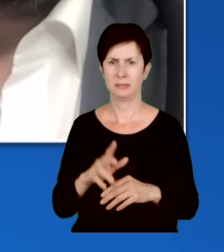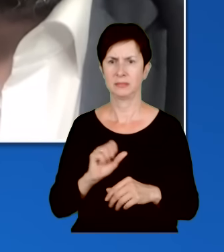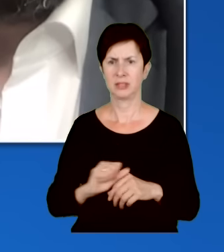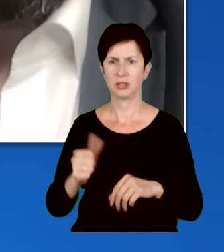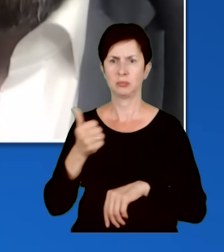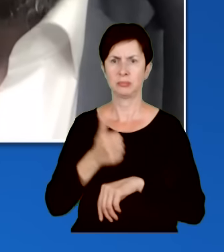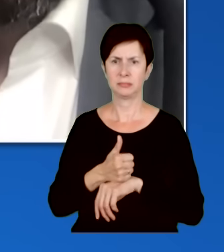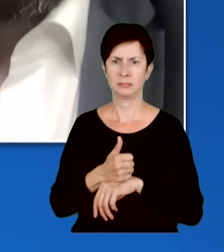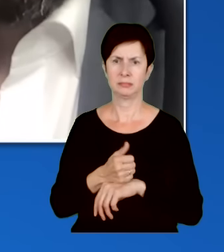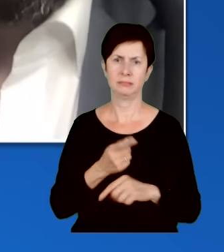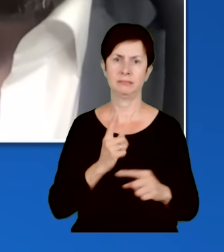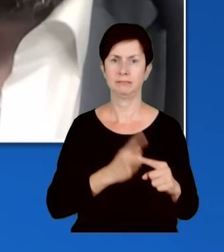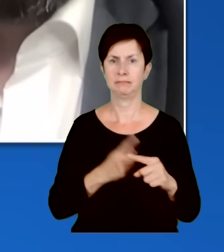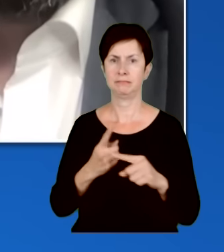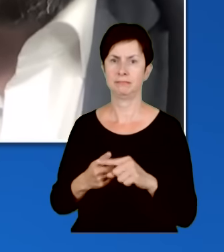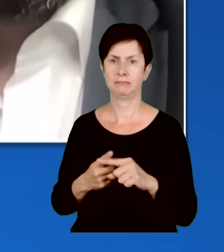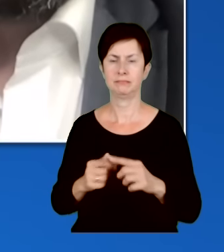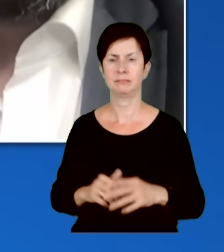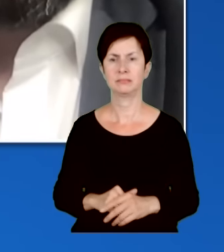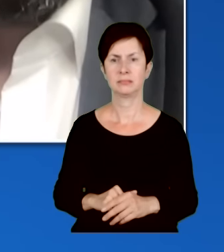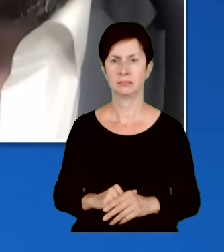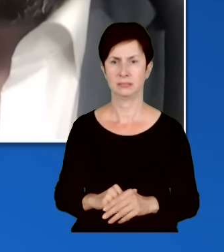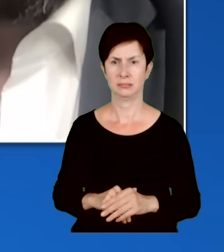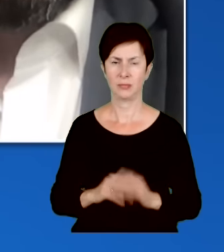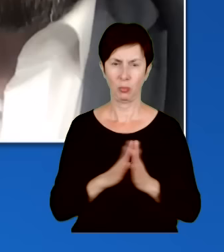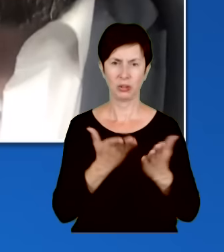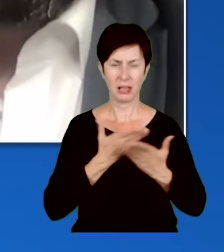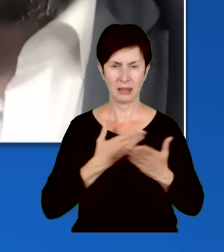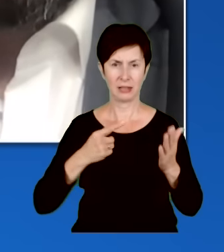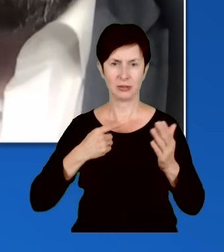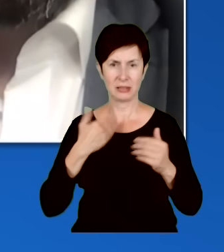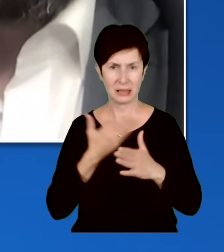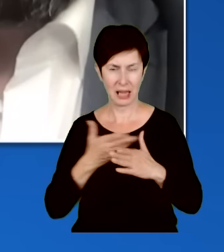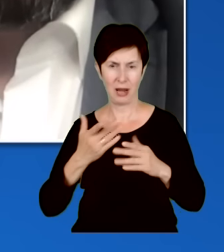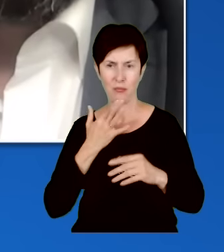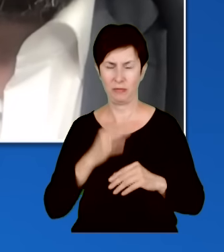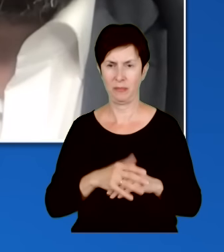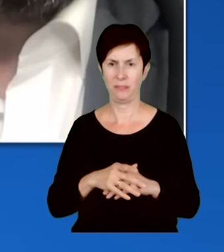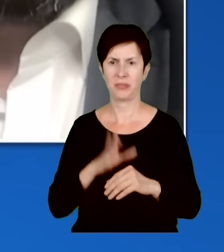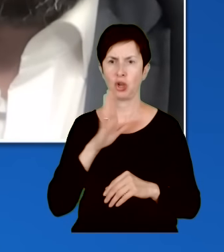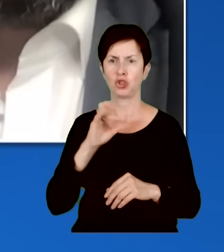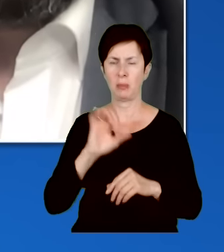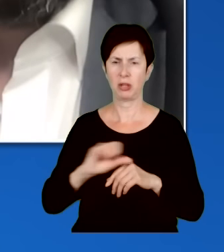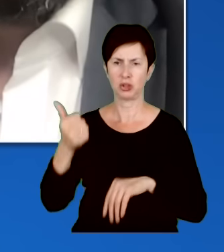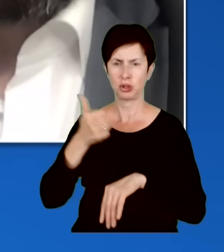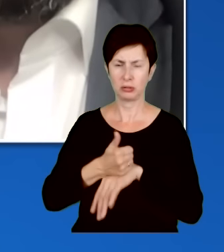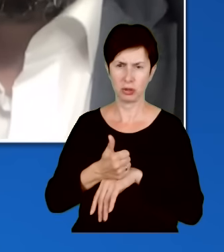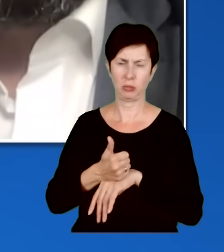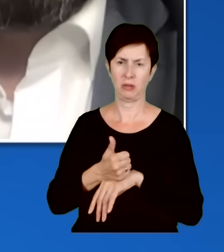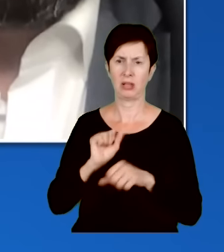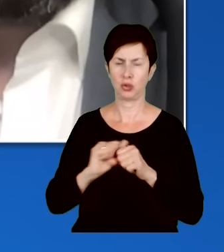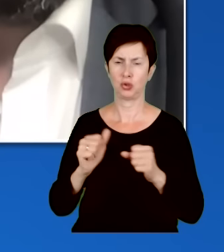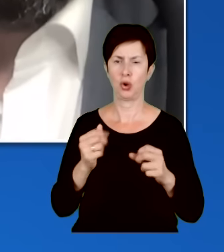tylko bd Bzie pan Szczerba jest tylko przewodniczącym Przecież tam są członkowie również